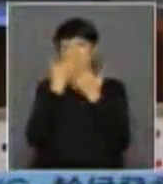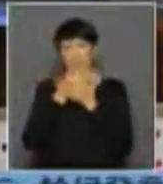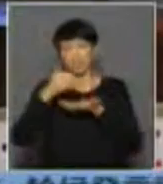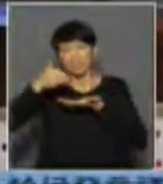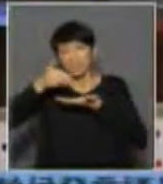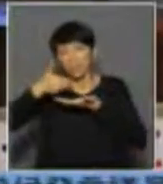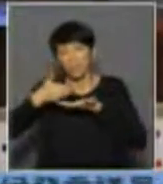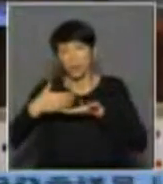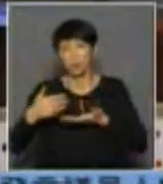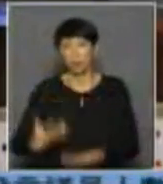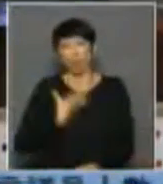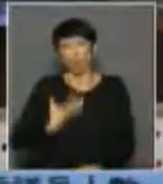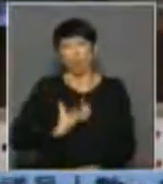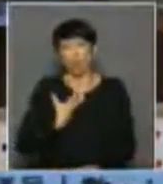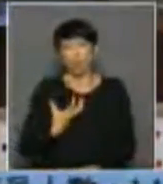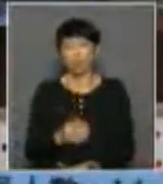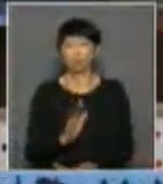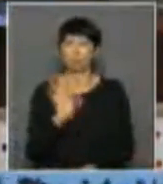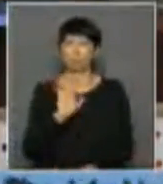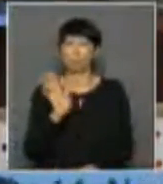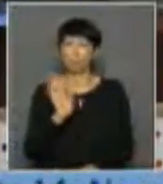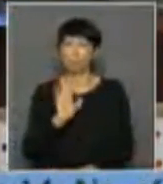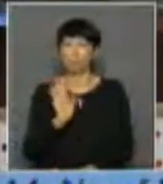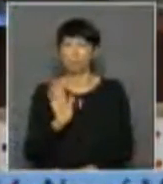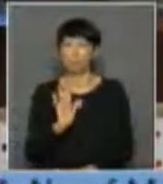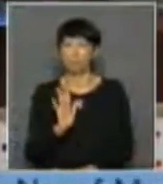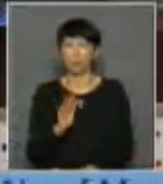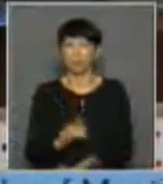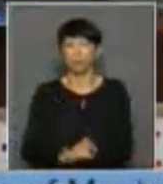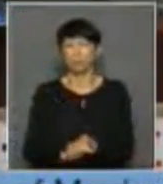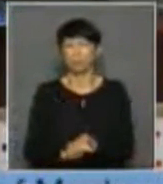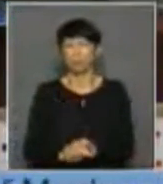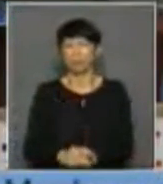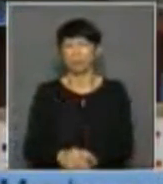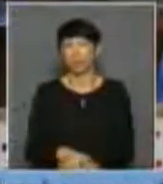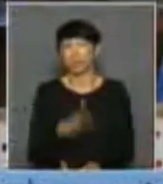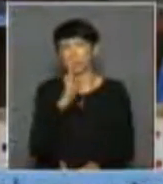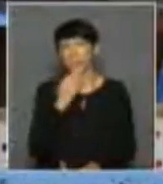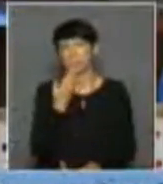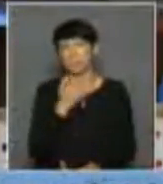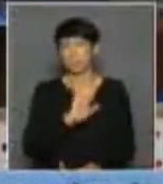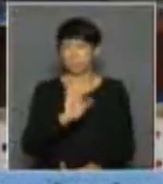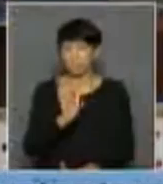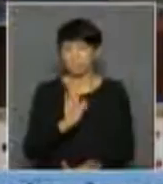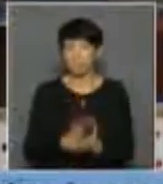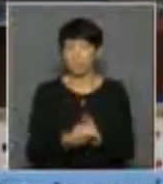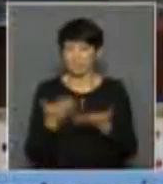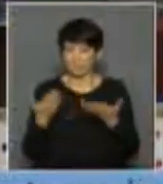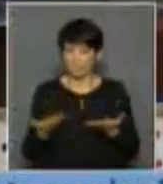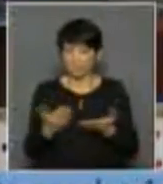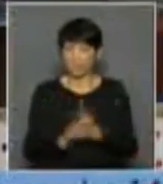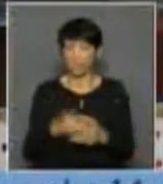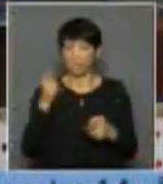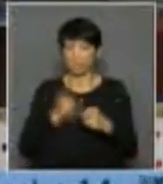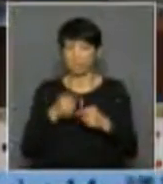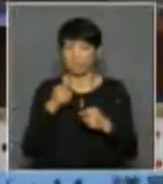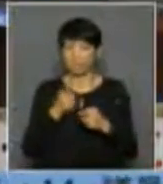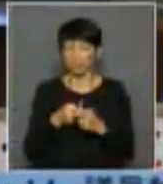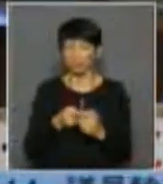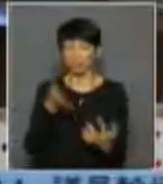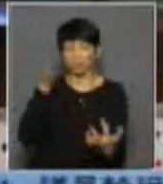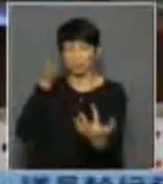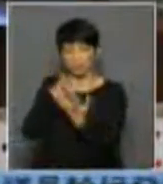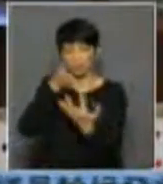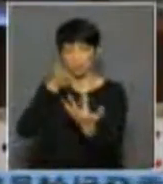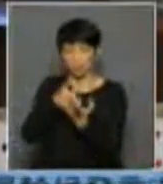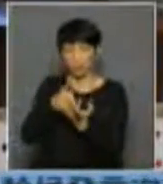好嬲啊。我们不是那么浅薄的。你而家係真真正正踐踏咗我哋即係最